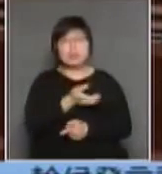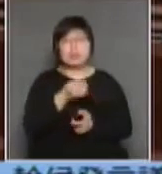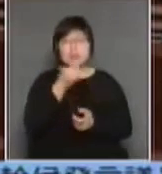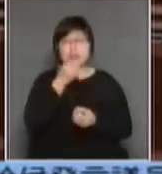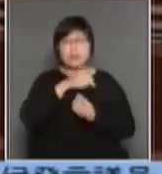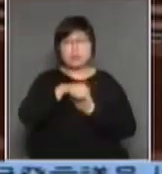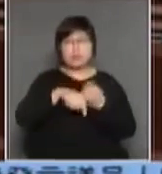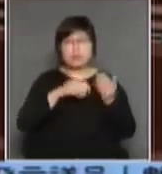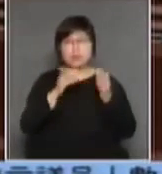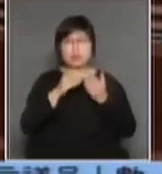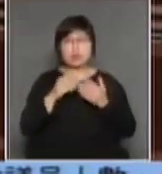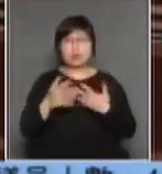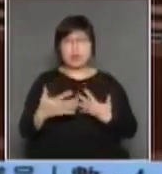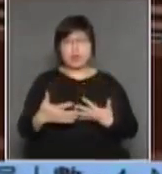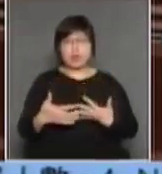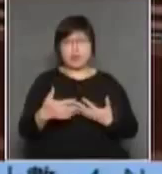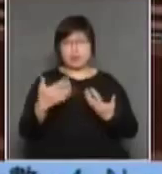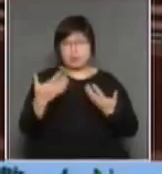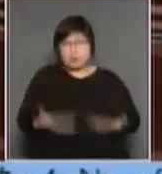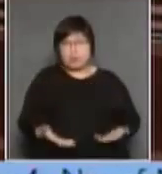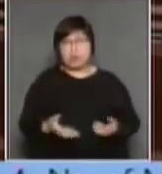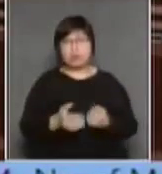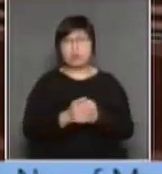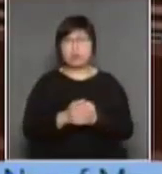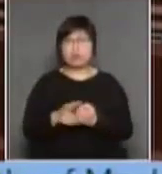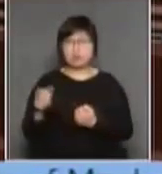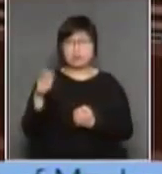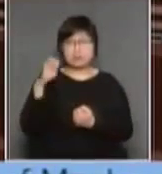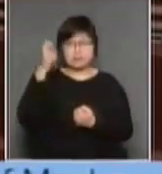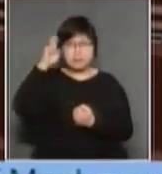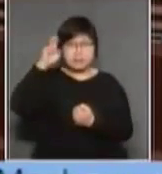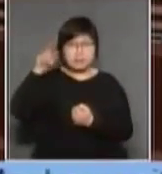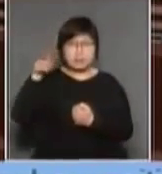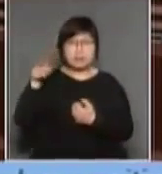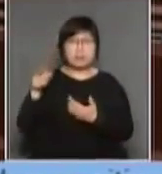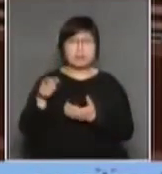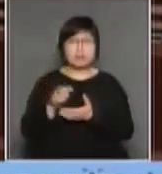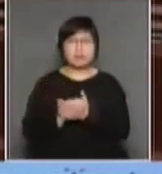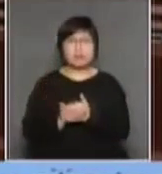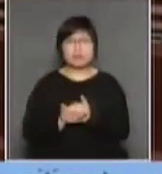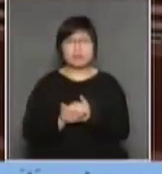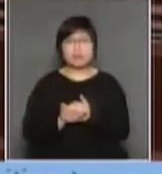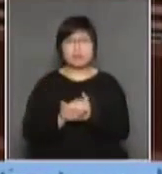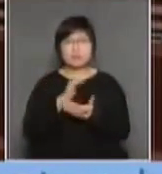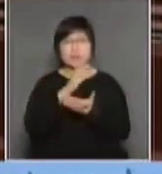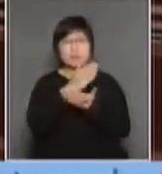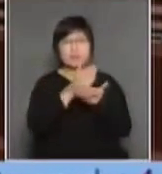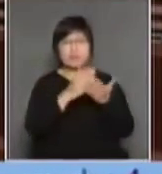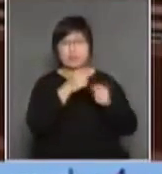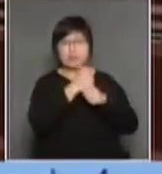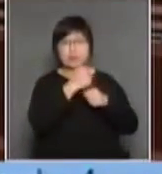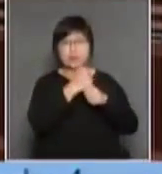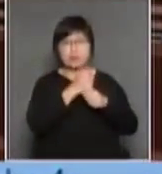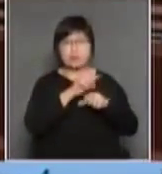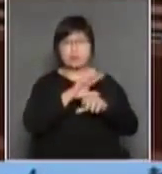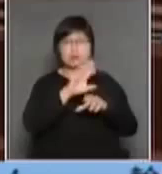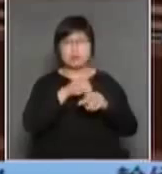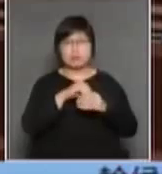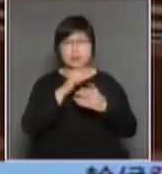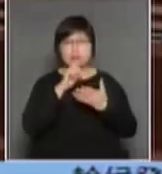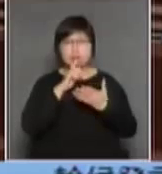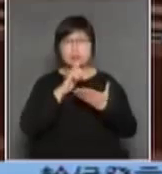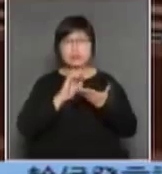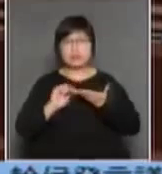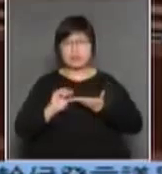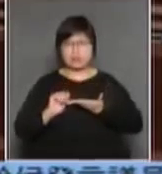工作係非常之繁重嘅。局長會唔會考慮一下，將一部分嘅工作，包括係市政服務